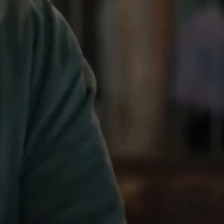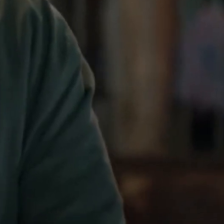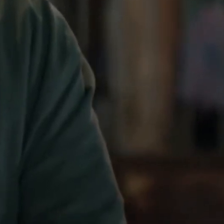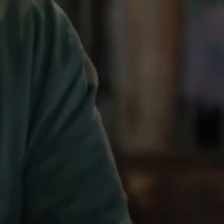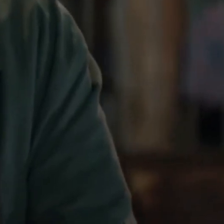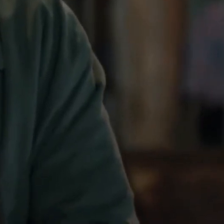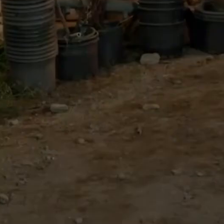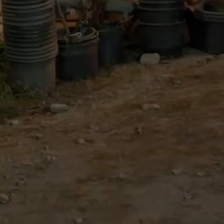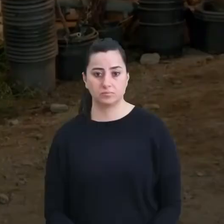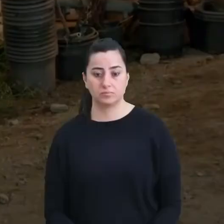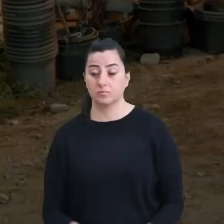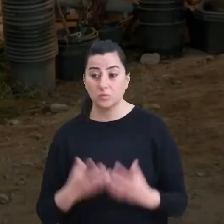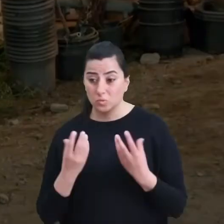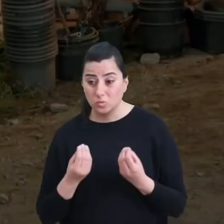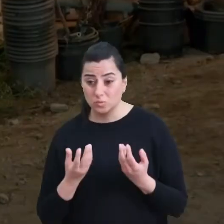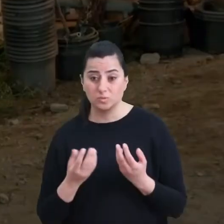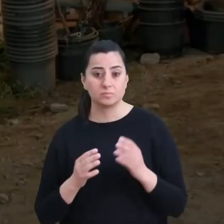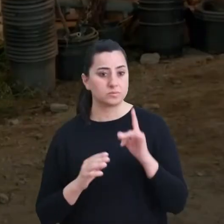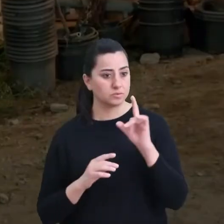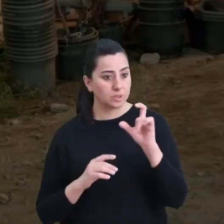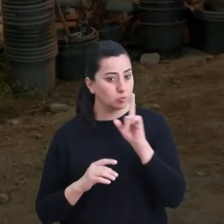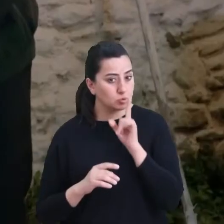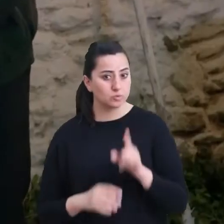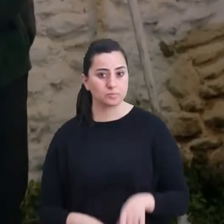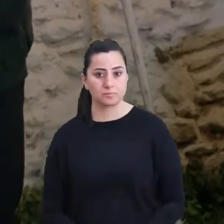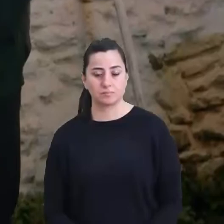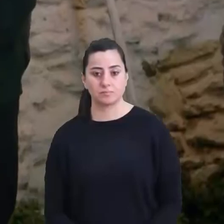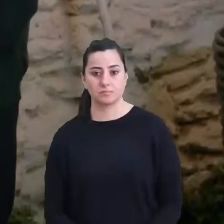Niye yakalanırsak Sadıç? Cemil.